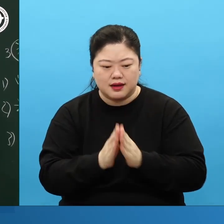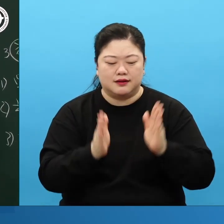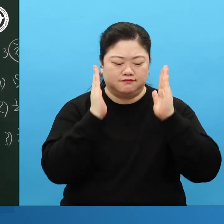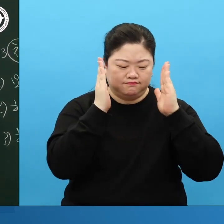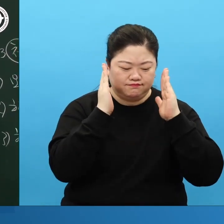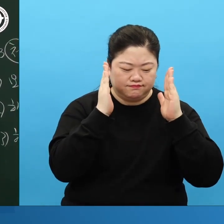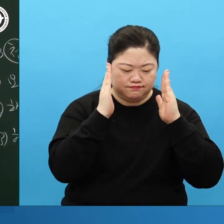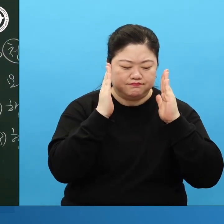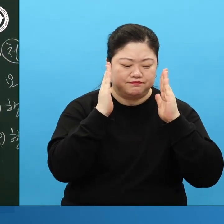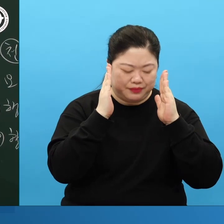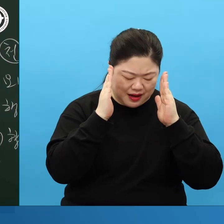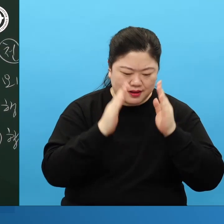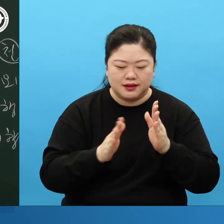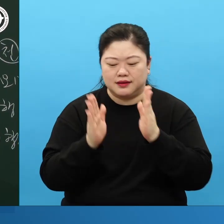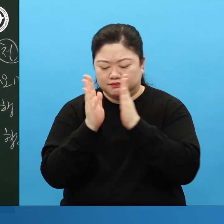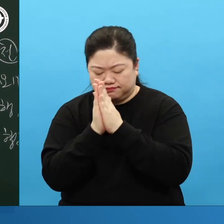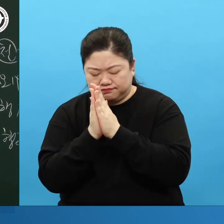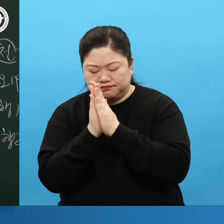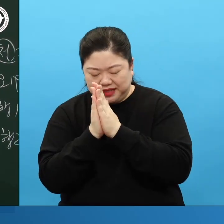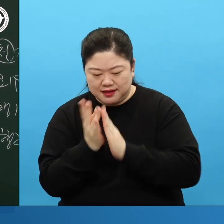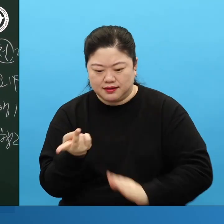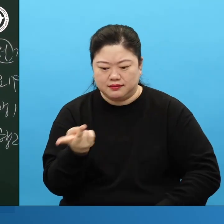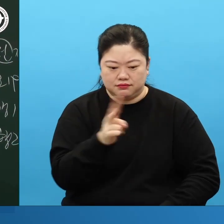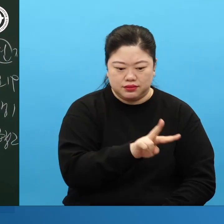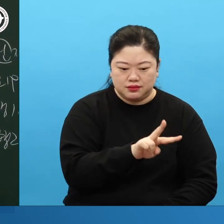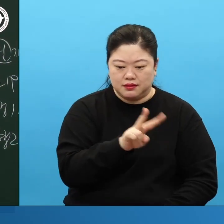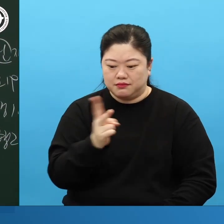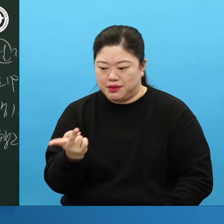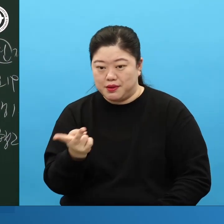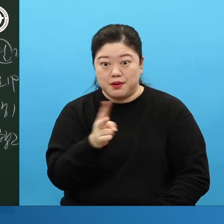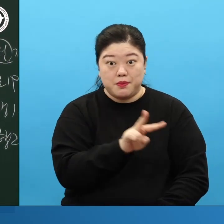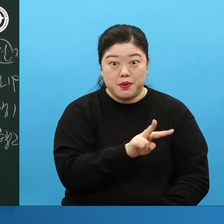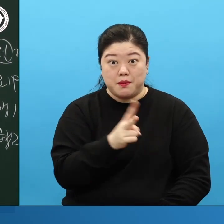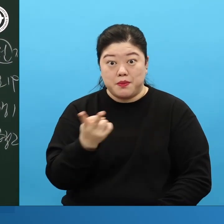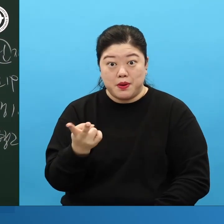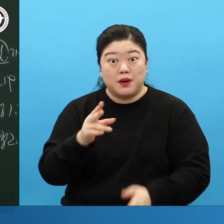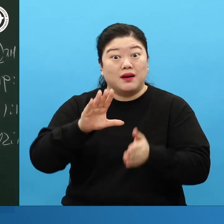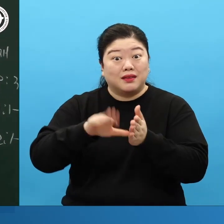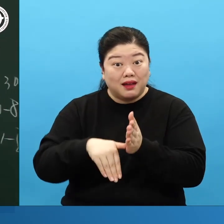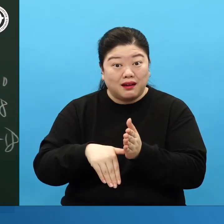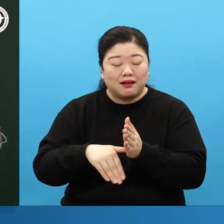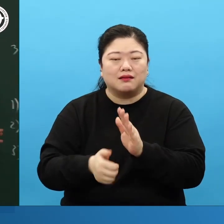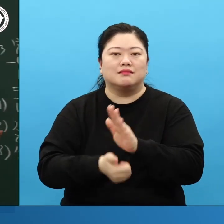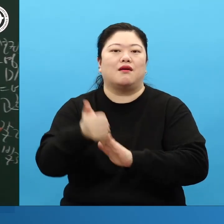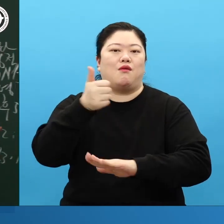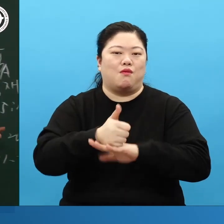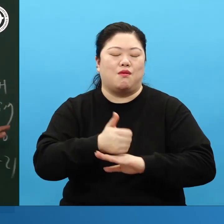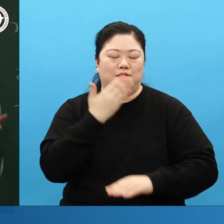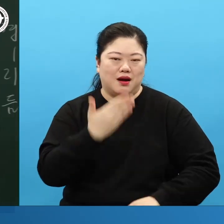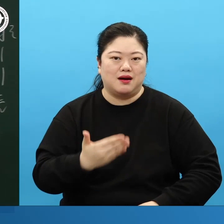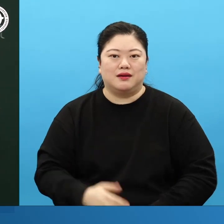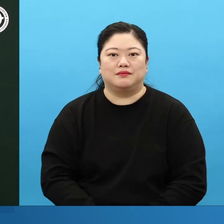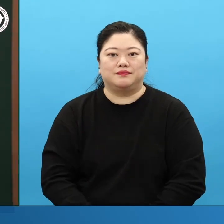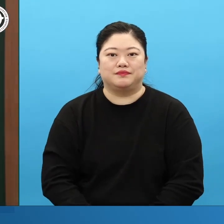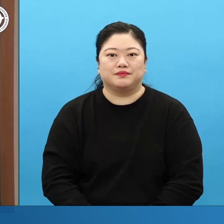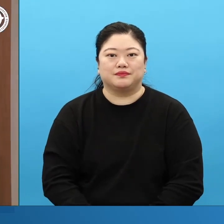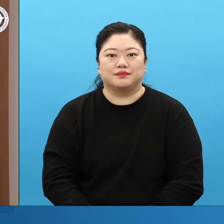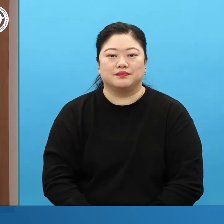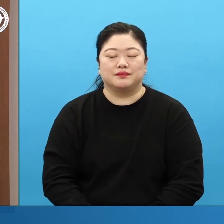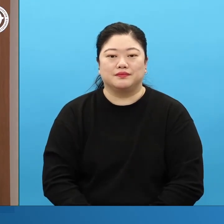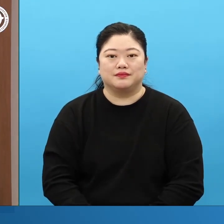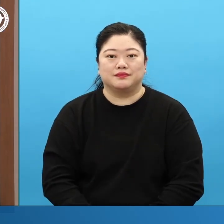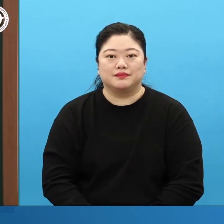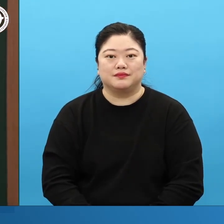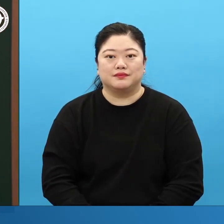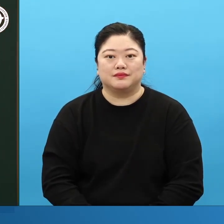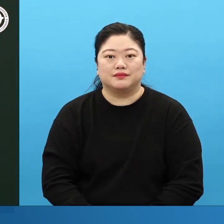자, 여러분은 이제 성공을 하기 시작합니다. Por eso, si en el estudio pueden ser capaces de orar con ese ritmo, van a tener 이게 éxito. 굉장히 중요한 단어예요. Es una palabra muy importante,